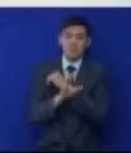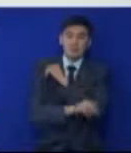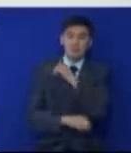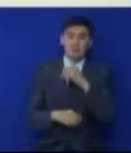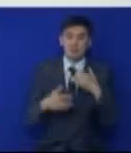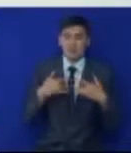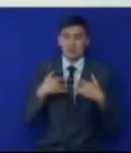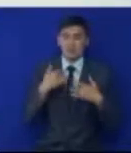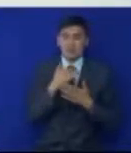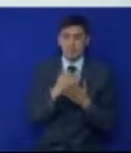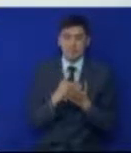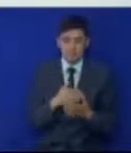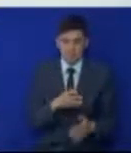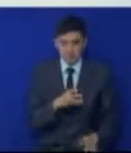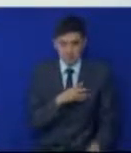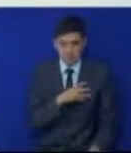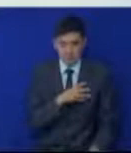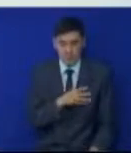ұласты.